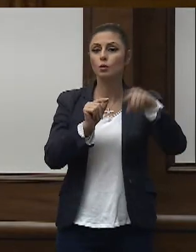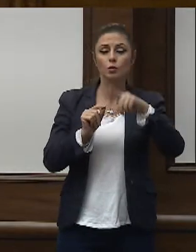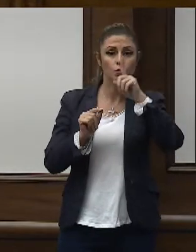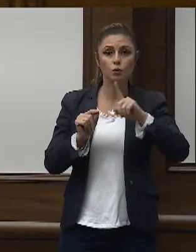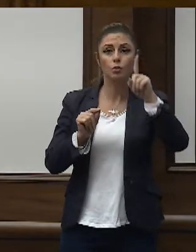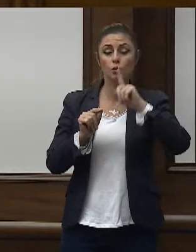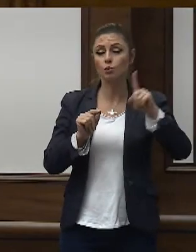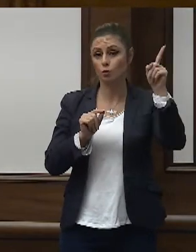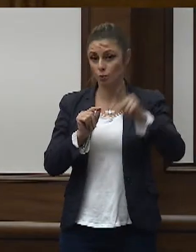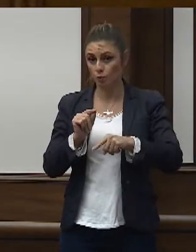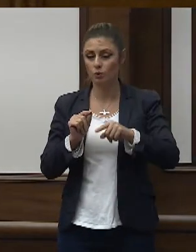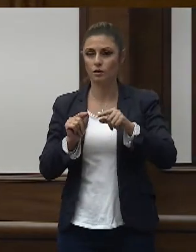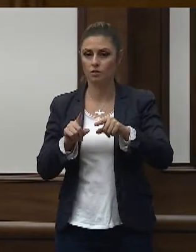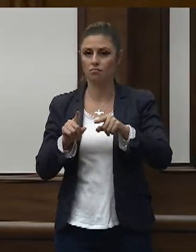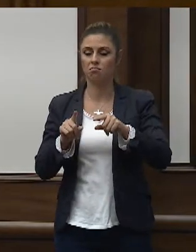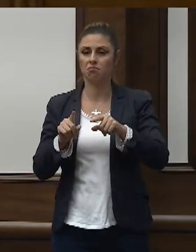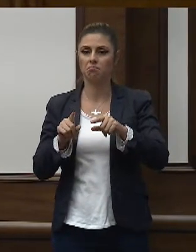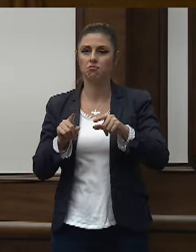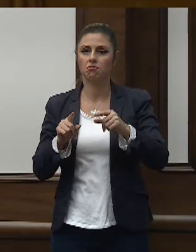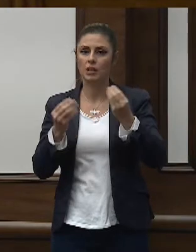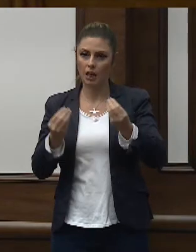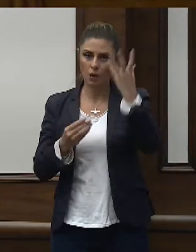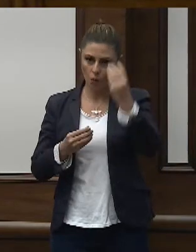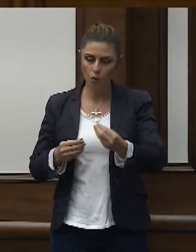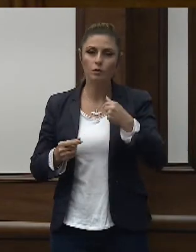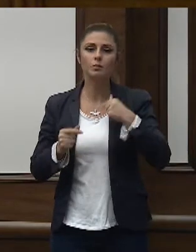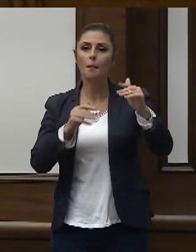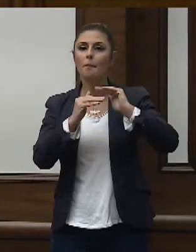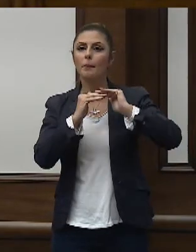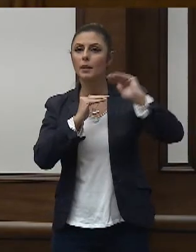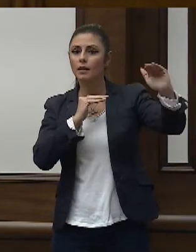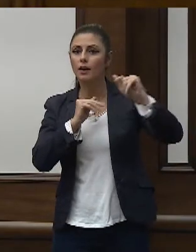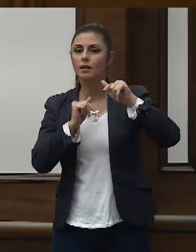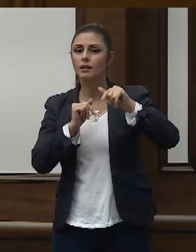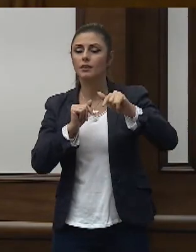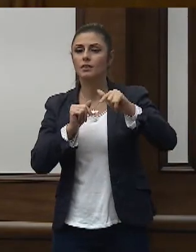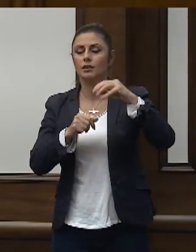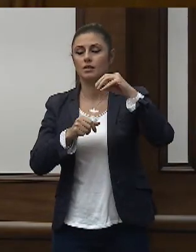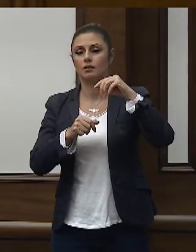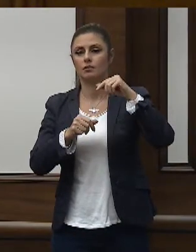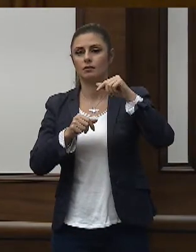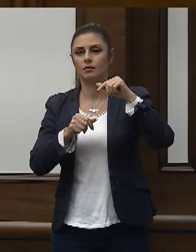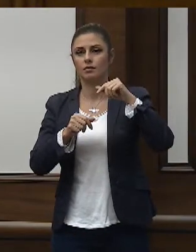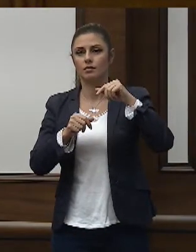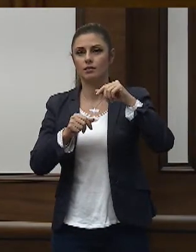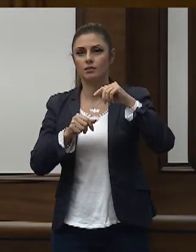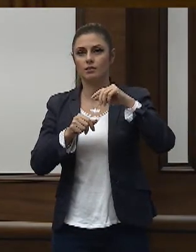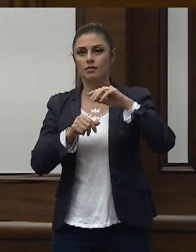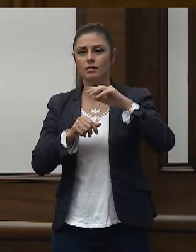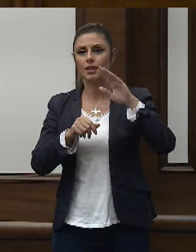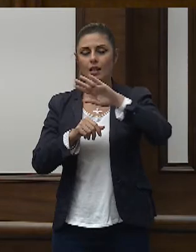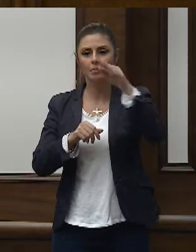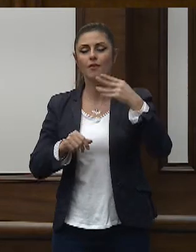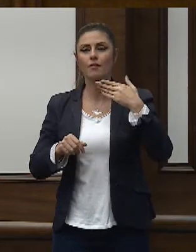geçti. Hepsi bu millet içindir. Bizleri de bu millet bunlar için zaten seçtiler. Onun için